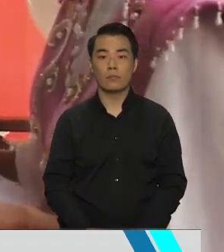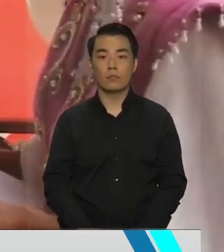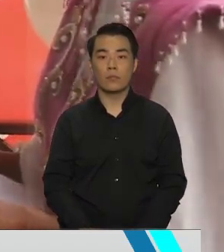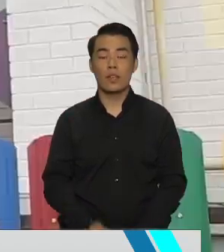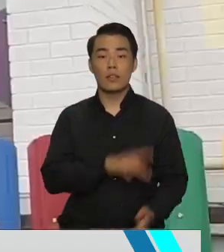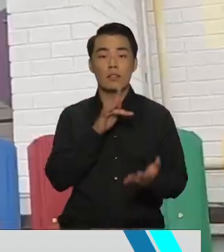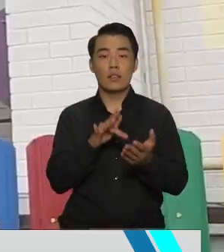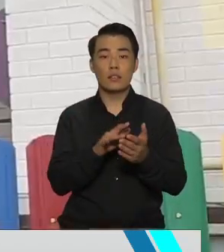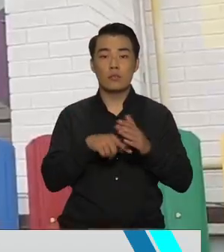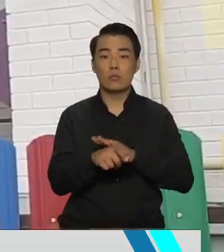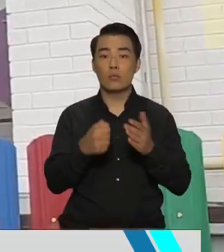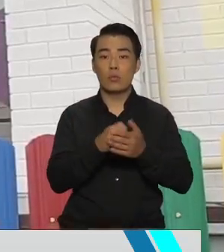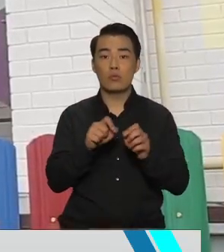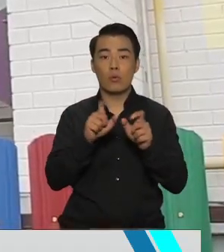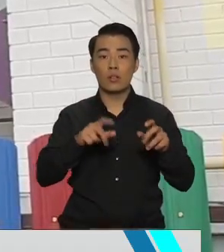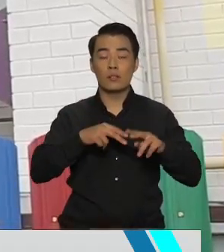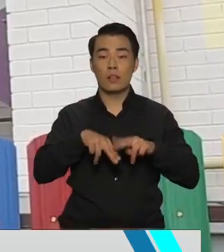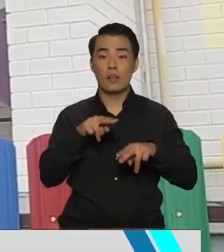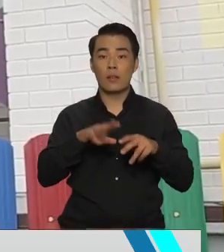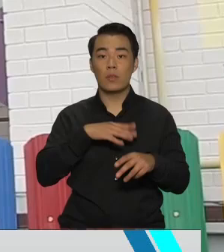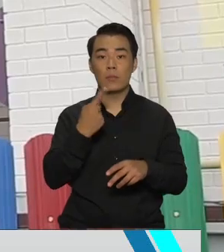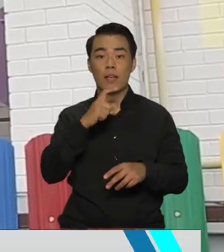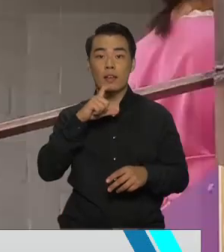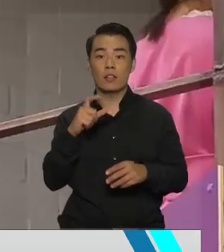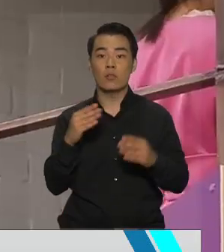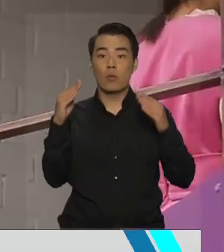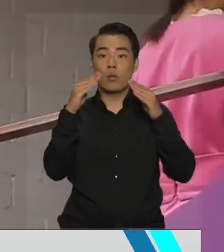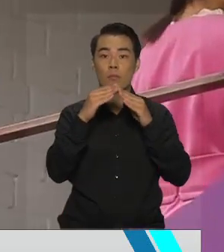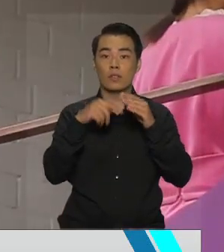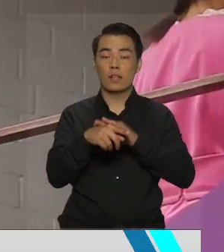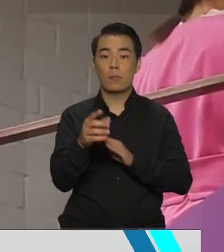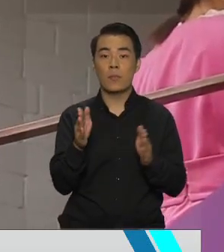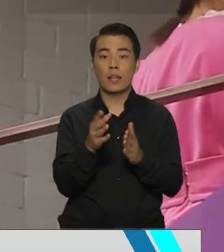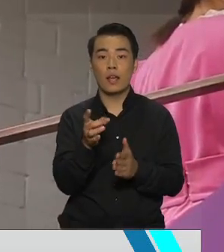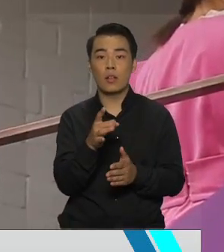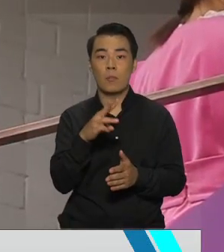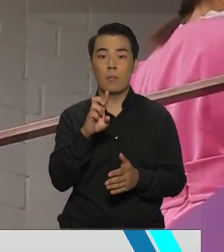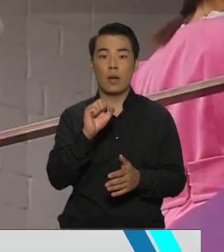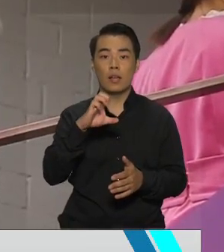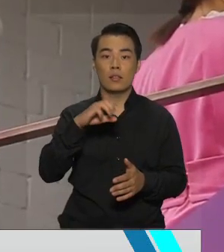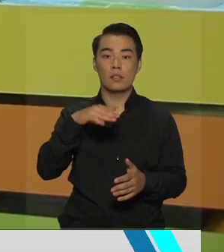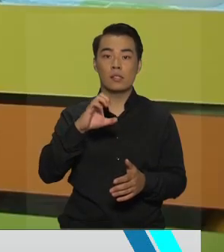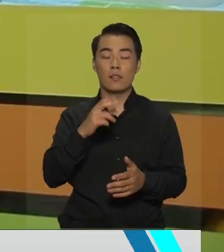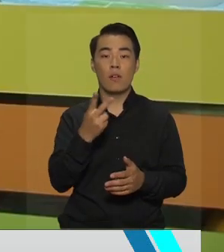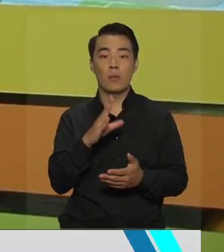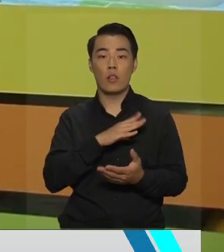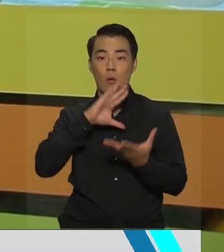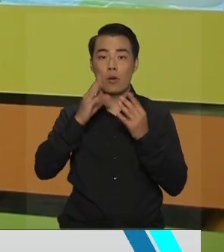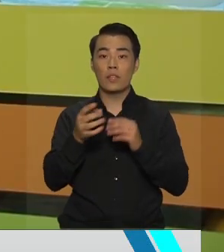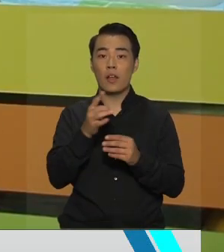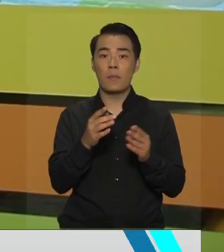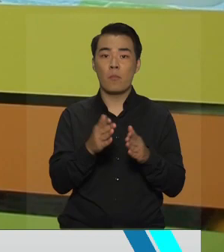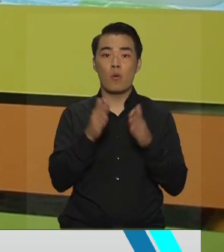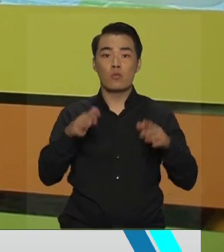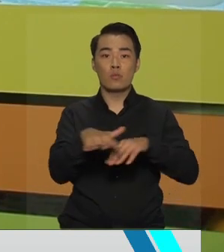Центр дошкольного развития обустроили на первом этаже жилого комплекса в микрорайоне Батыс-2. Сейчас это один из густонаселенных районов города,